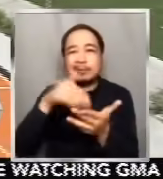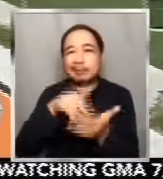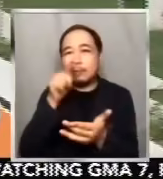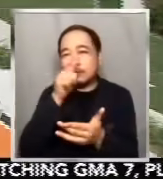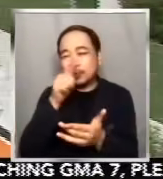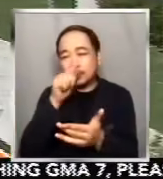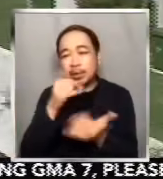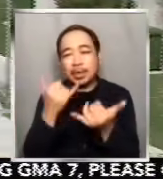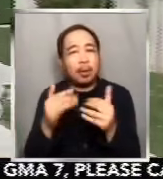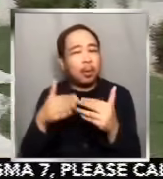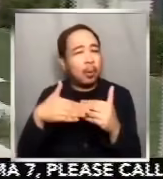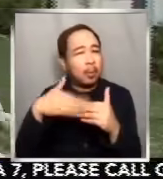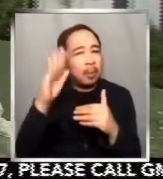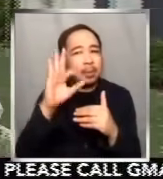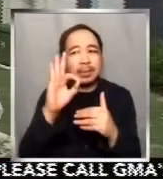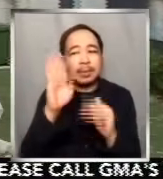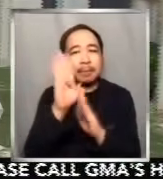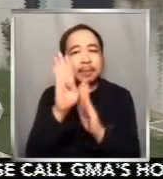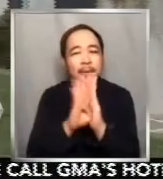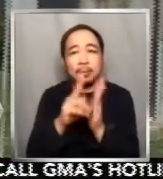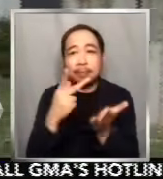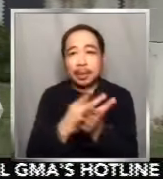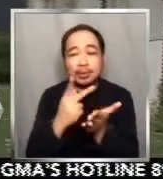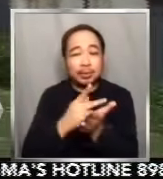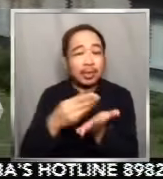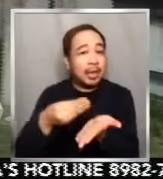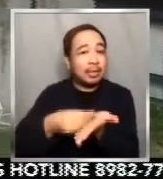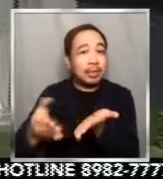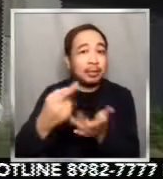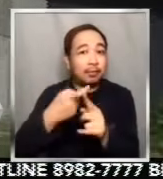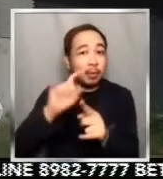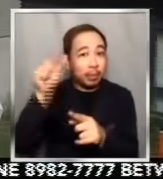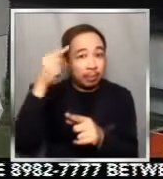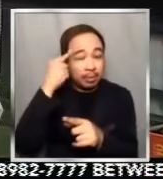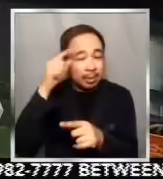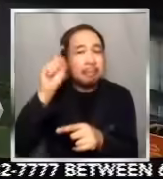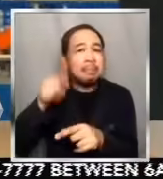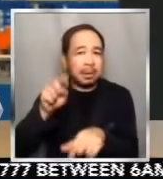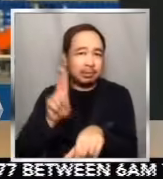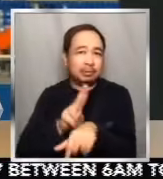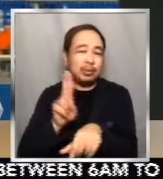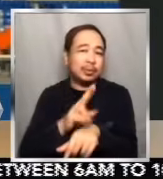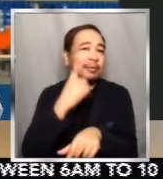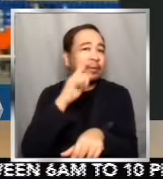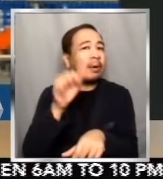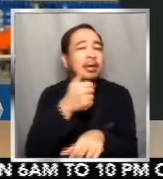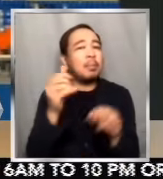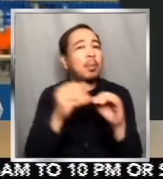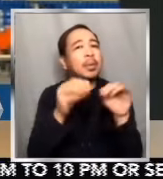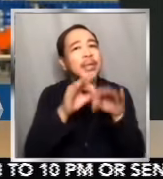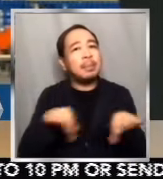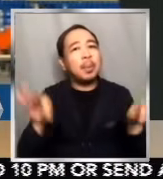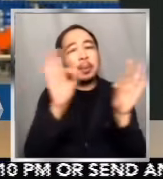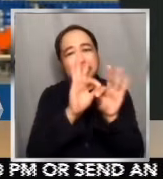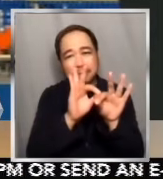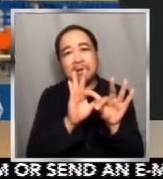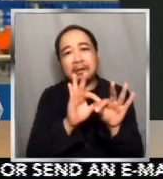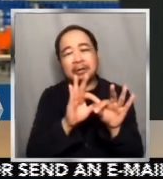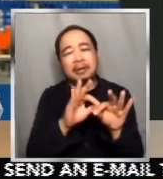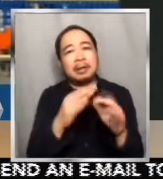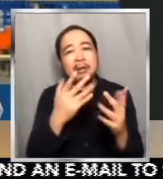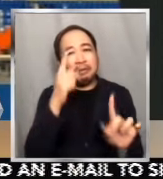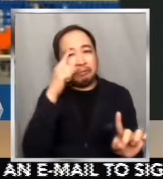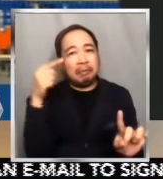9 bilyong pisong ginastos ng gobyerno para rito, nagamit sana para sa mas importanteng mga bagay. Ano ang nabili ng taong